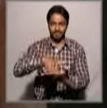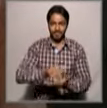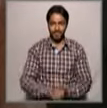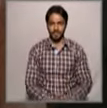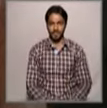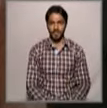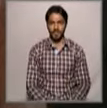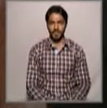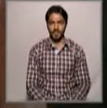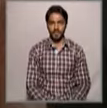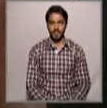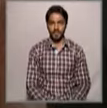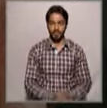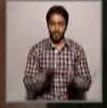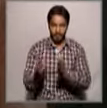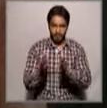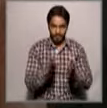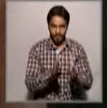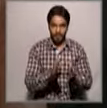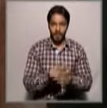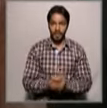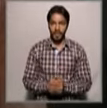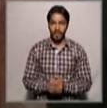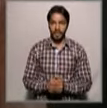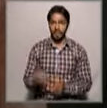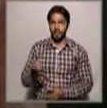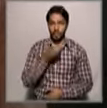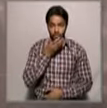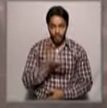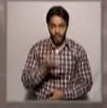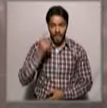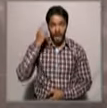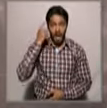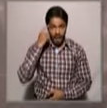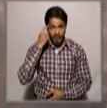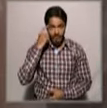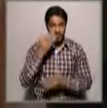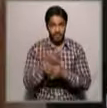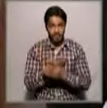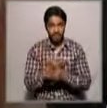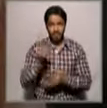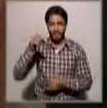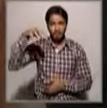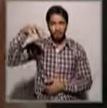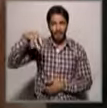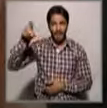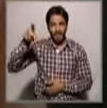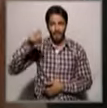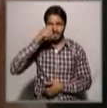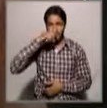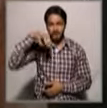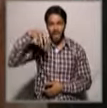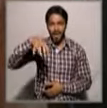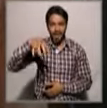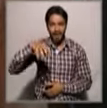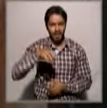وياك. طبعا حضرتك يعني تعلم جيدا مسألة بقى البيوت والقرى والدوار